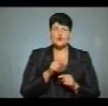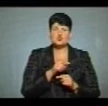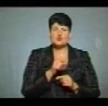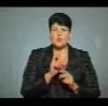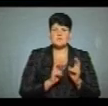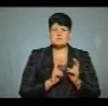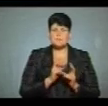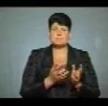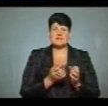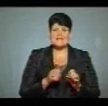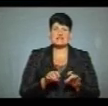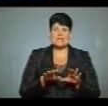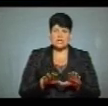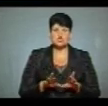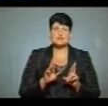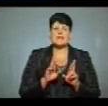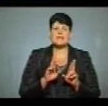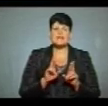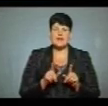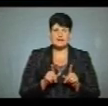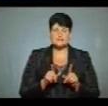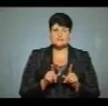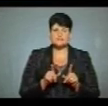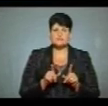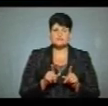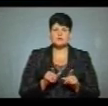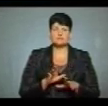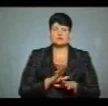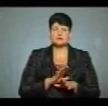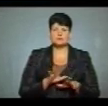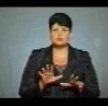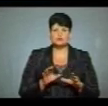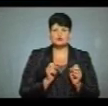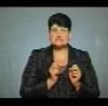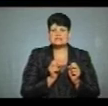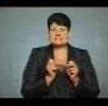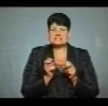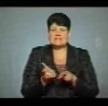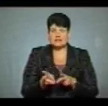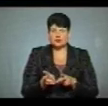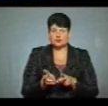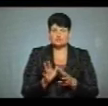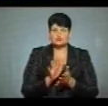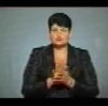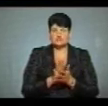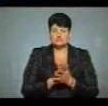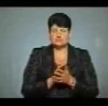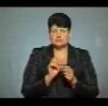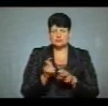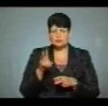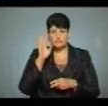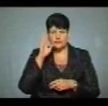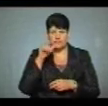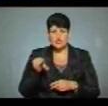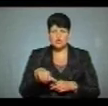підприємства прийнято рішення, як запобігти неконтрольованому скиду з нього забруднюючих речовин у